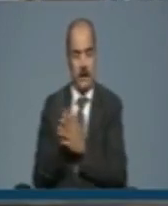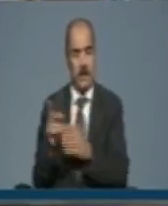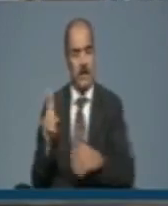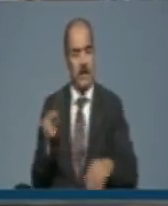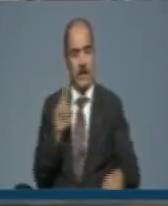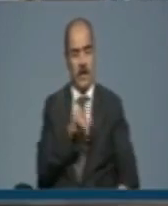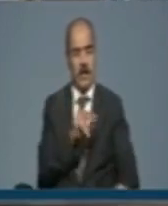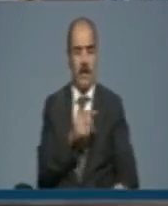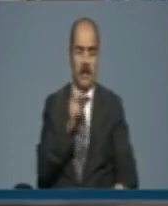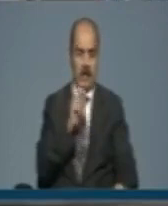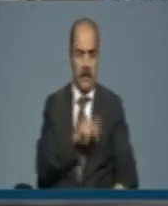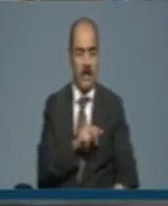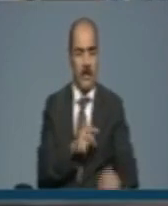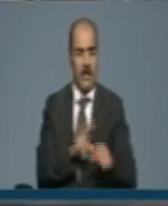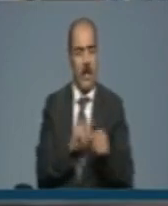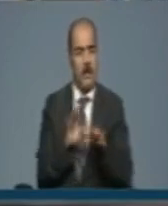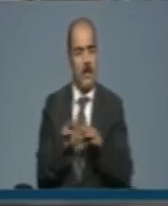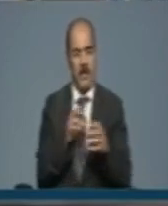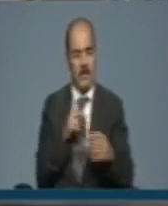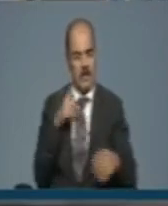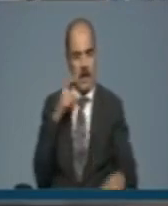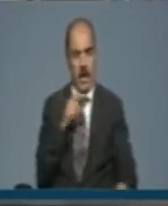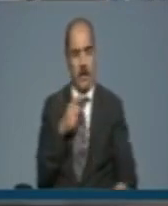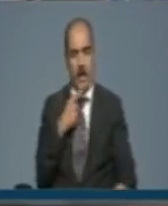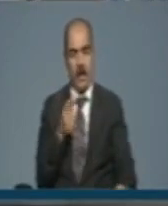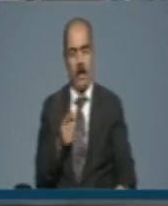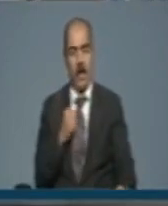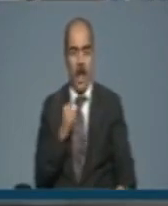هذه النقطة فإننا أيضا